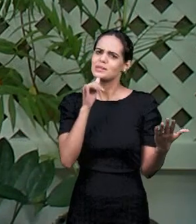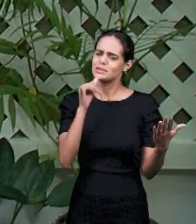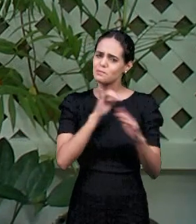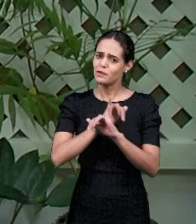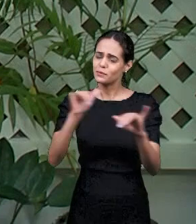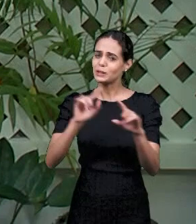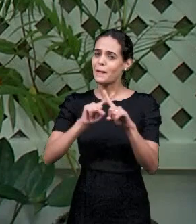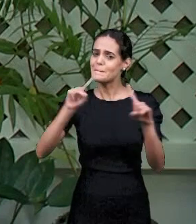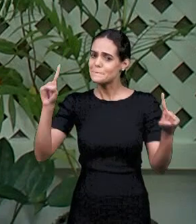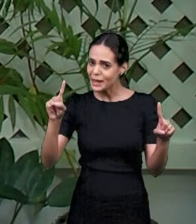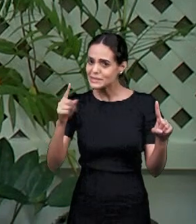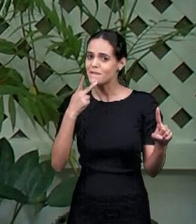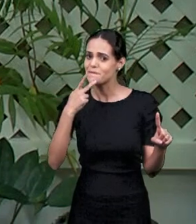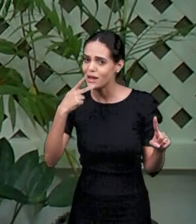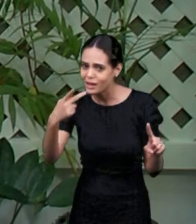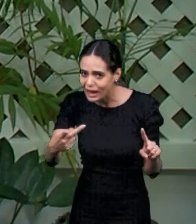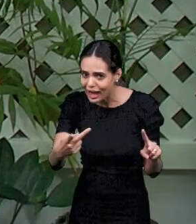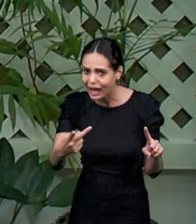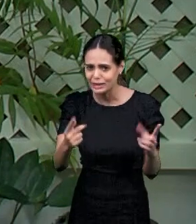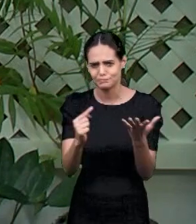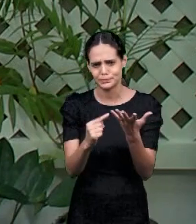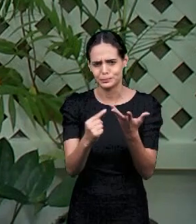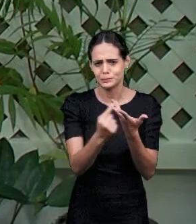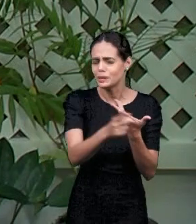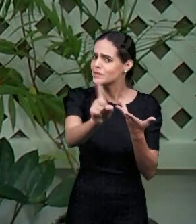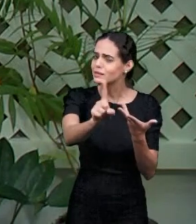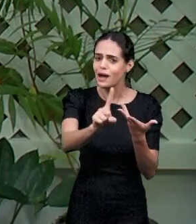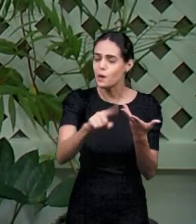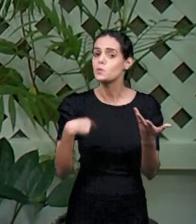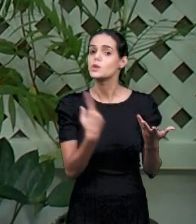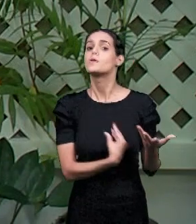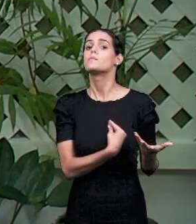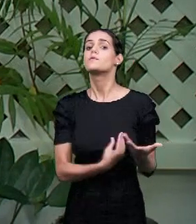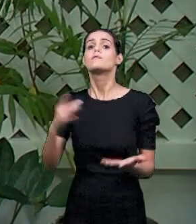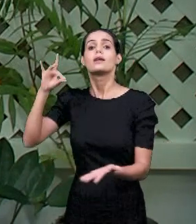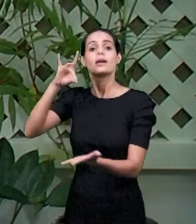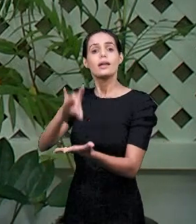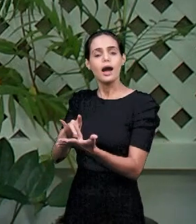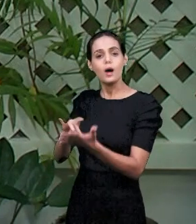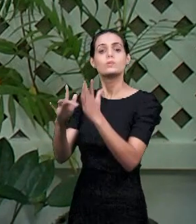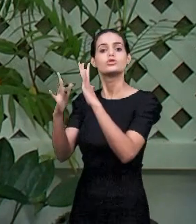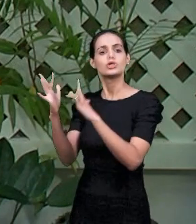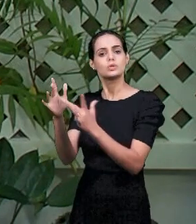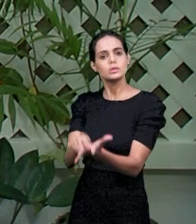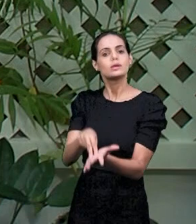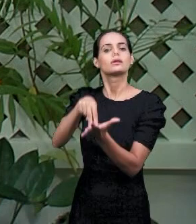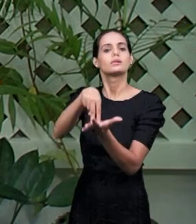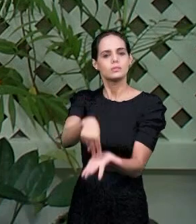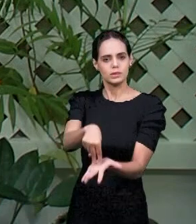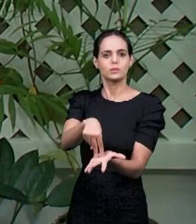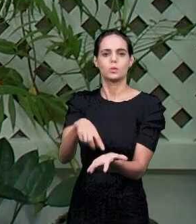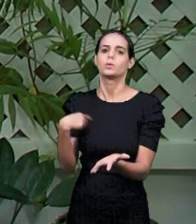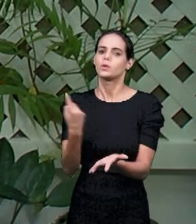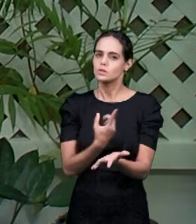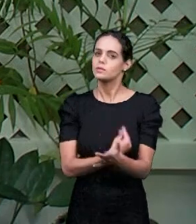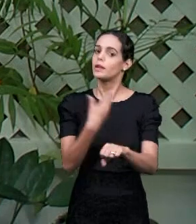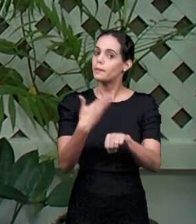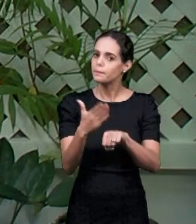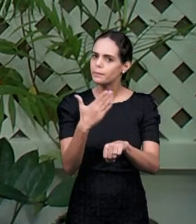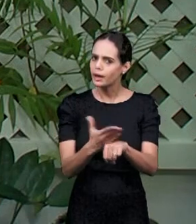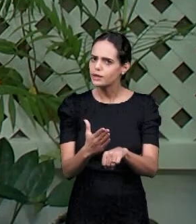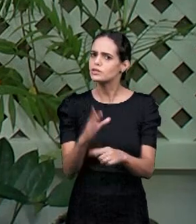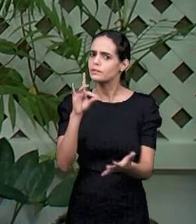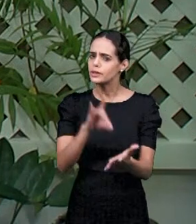cela. Notre expérience, c'est notre résurrection avec Jésus. Donc nous voyons, et là, c'est la pratique